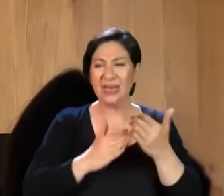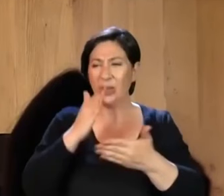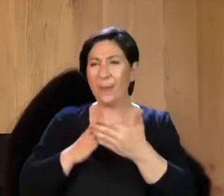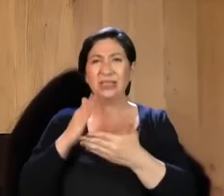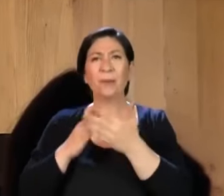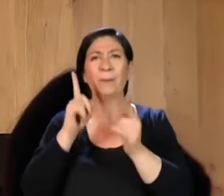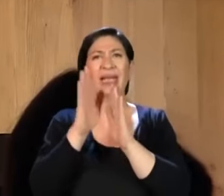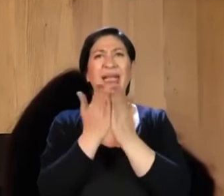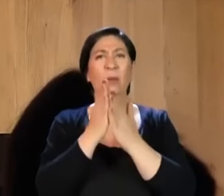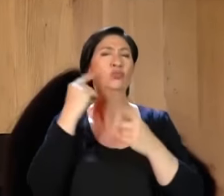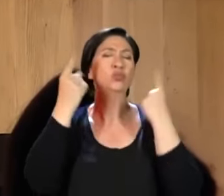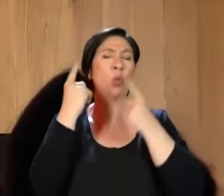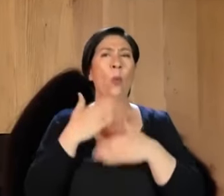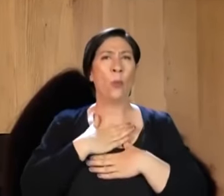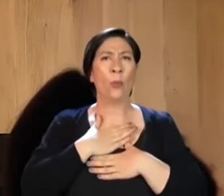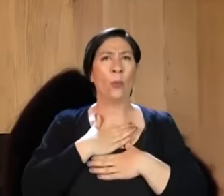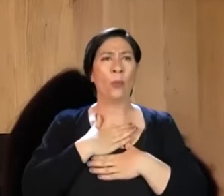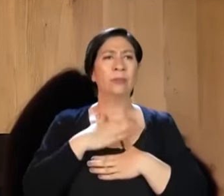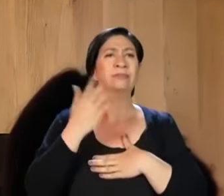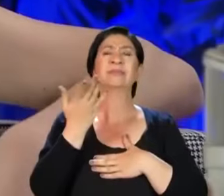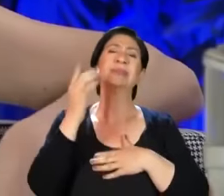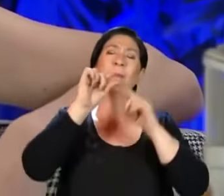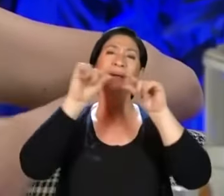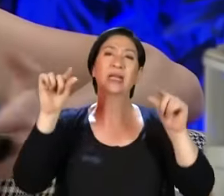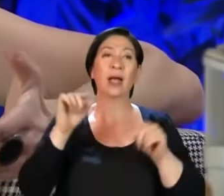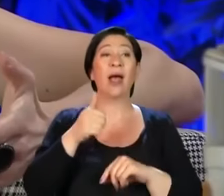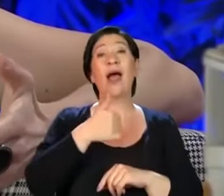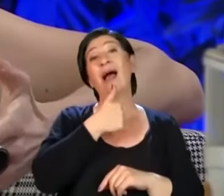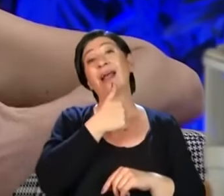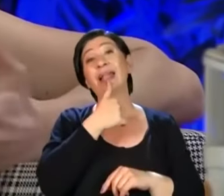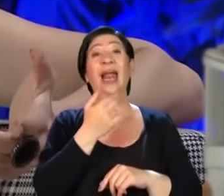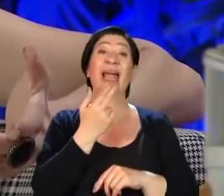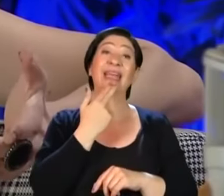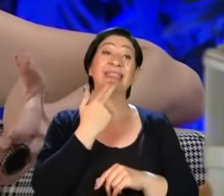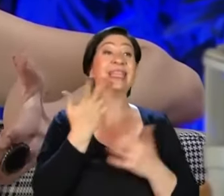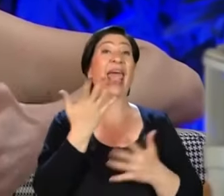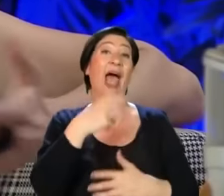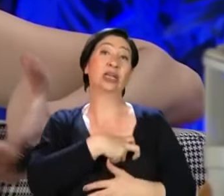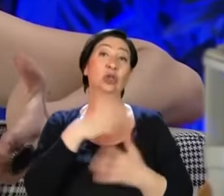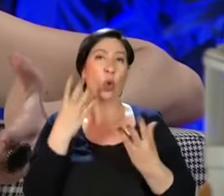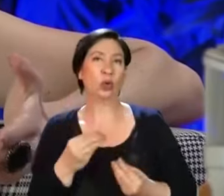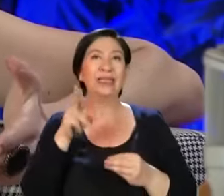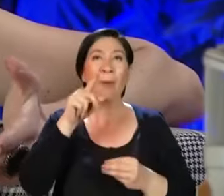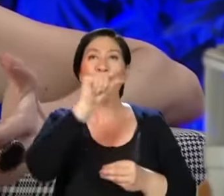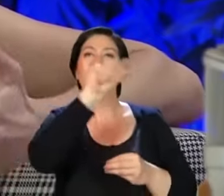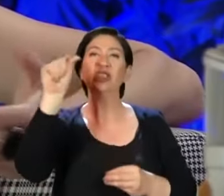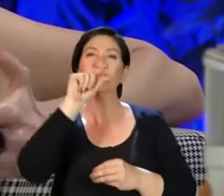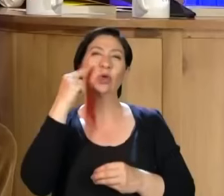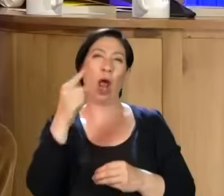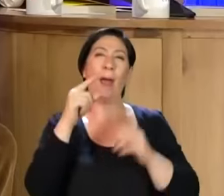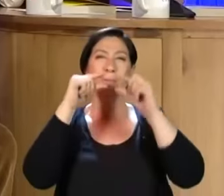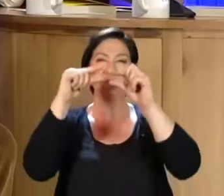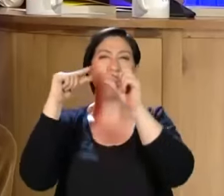yazı kitabı düşünüyorum yani Şunun gibi başlıklar Erkekler kadınlarda neye aşık olur gibisinden